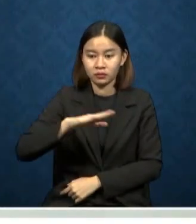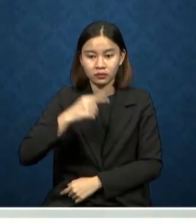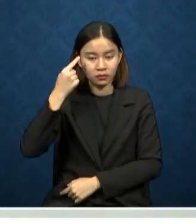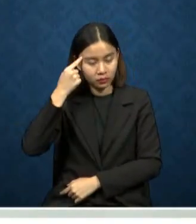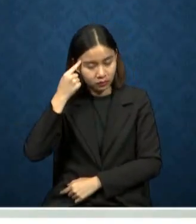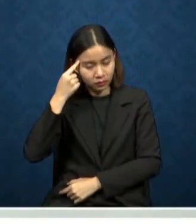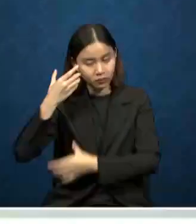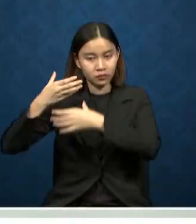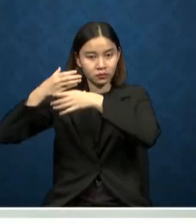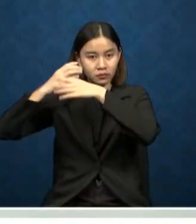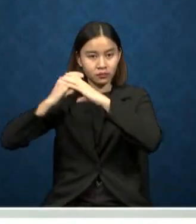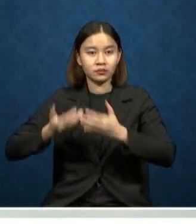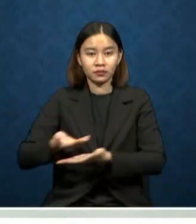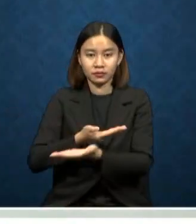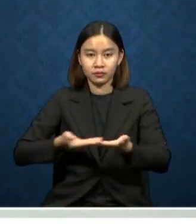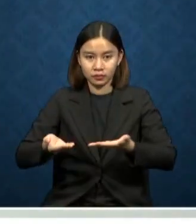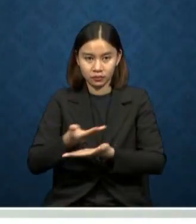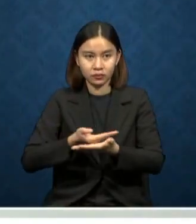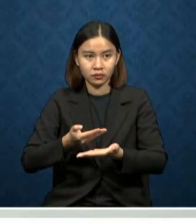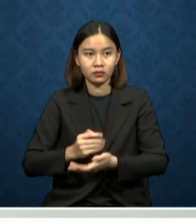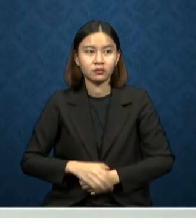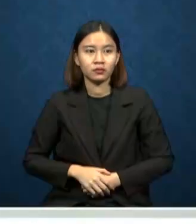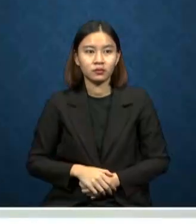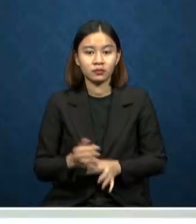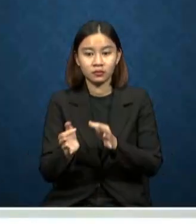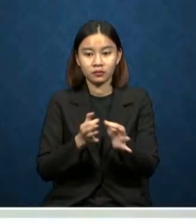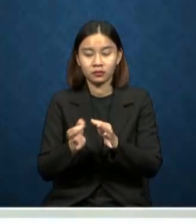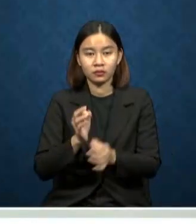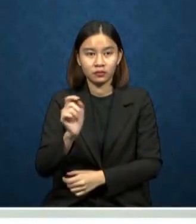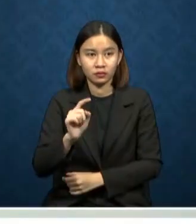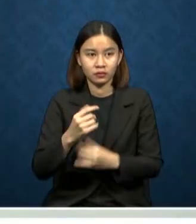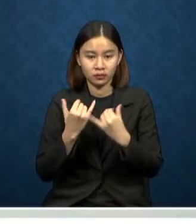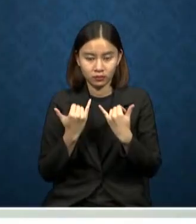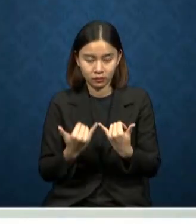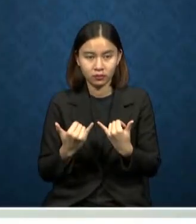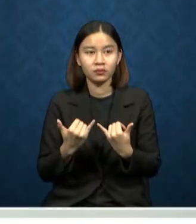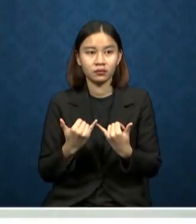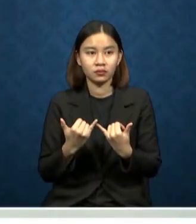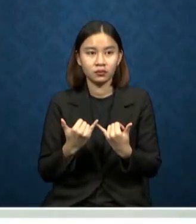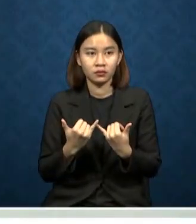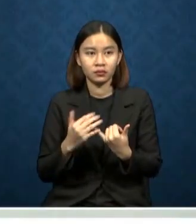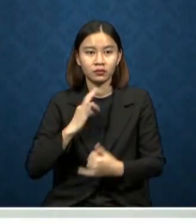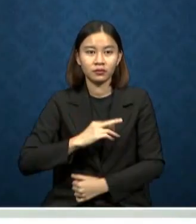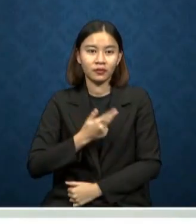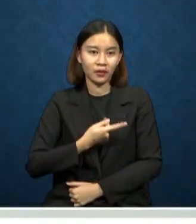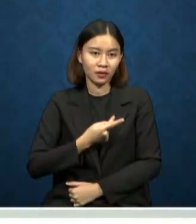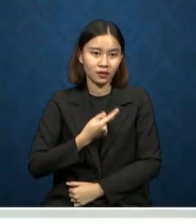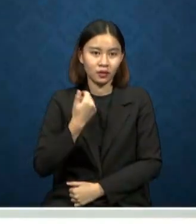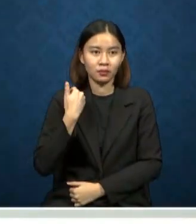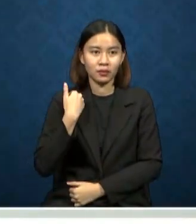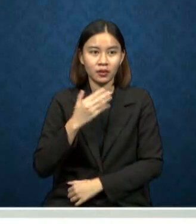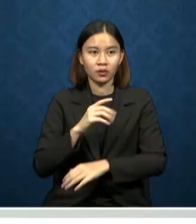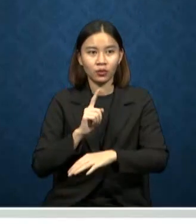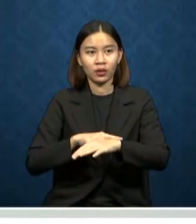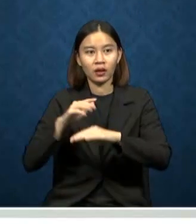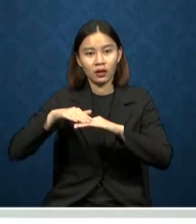ทบทวนดูต้องกราบเรียนท่านว่าเวลาเนี้ยเราเกรงใจท่านยิ่งเลยเพราะใช้เวลาเกิน